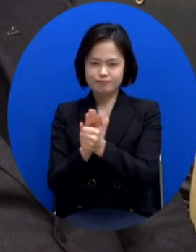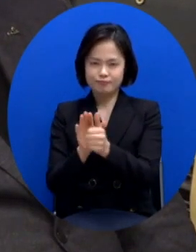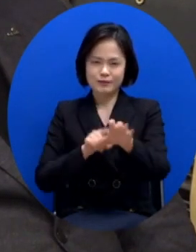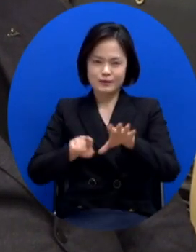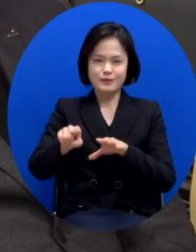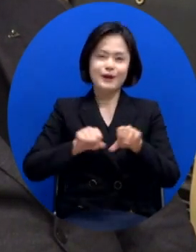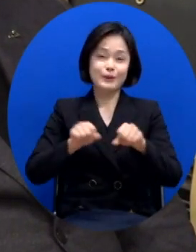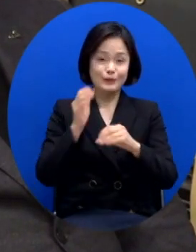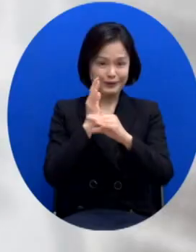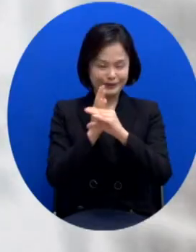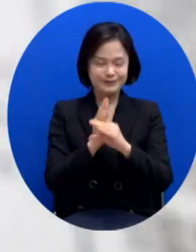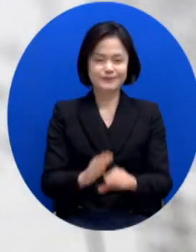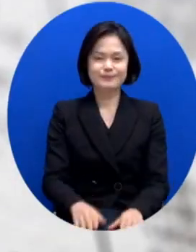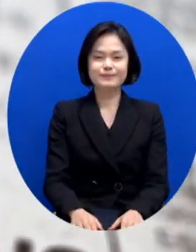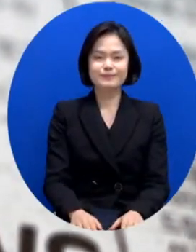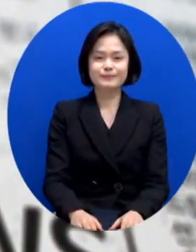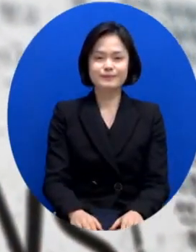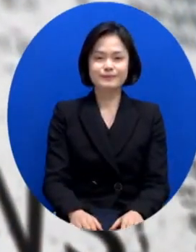왔습니다